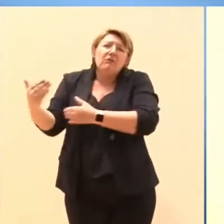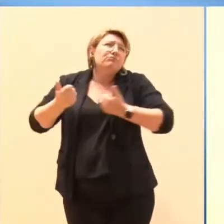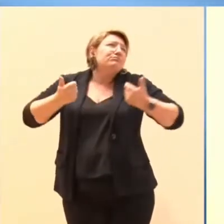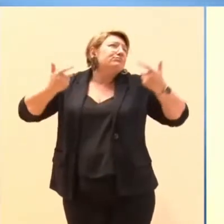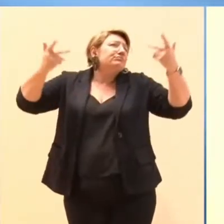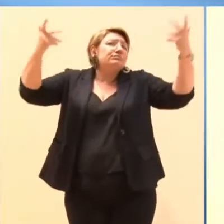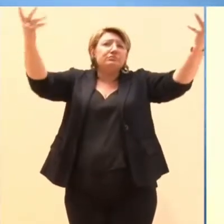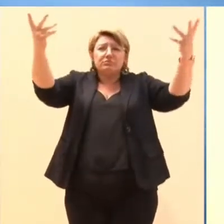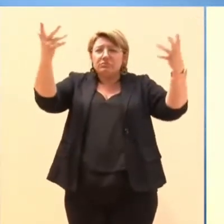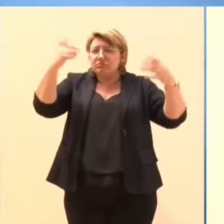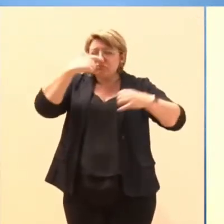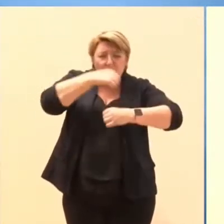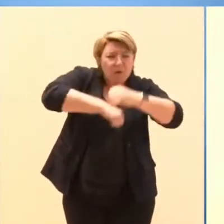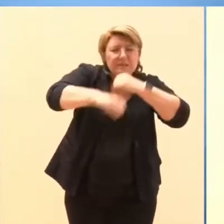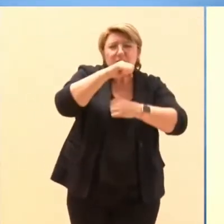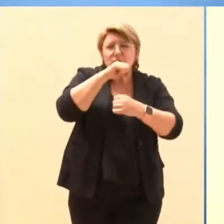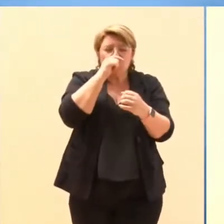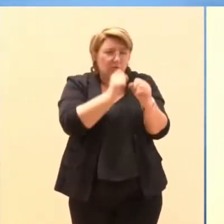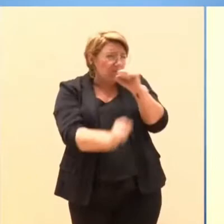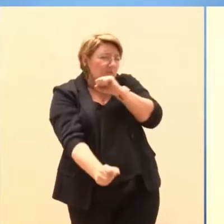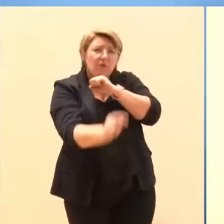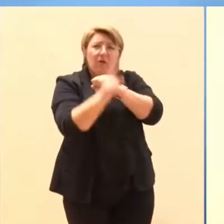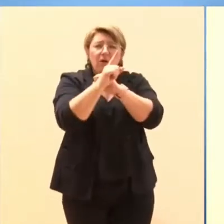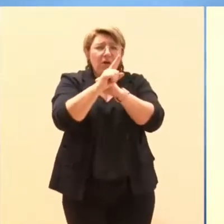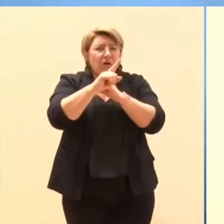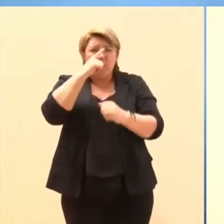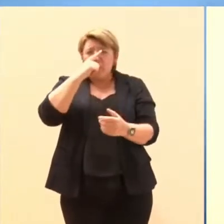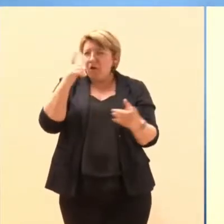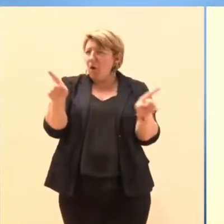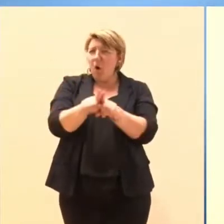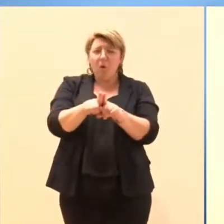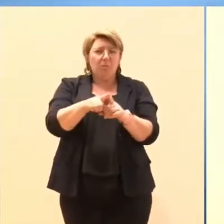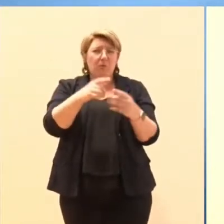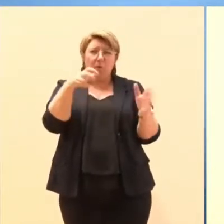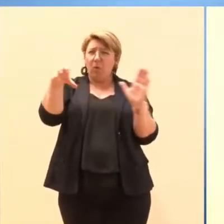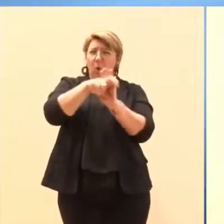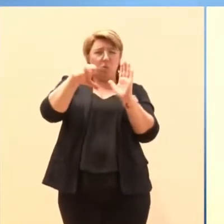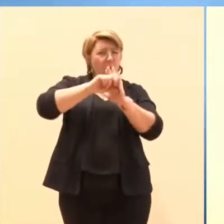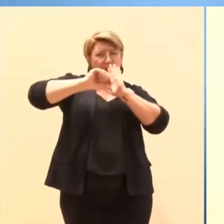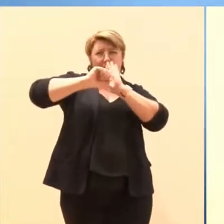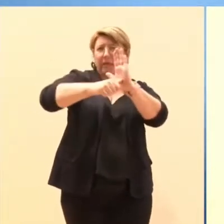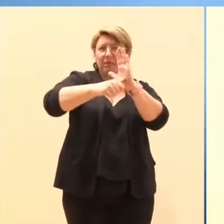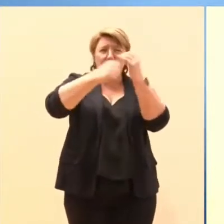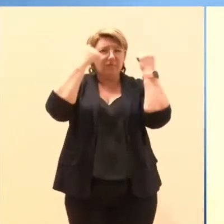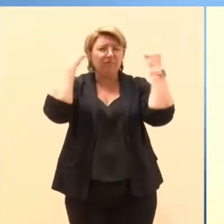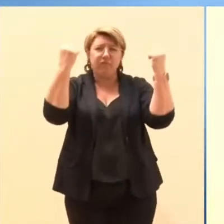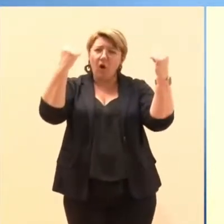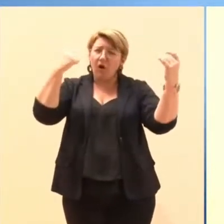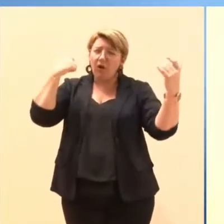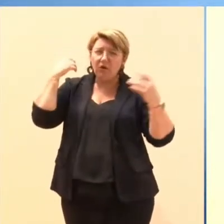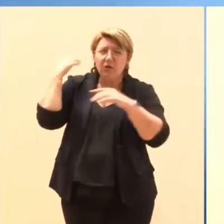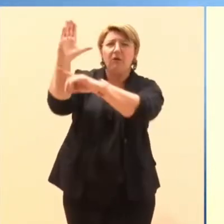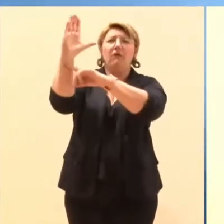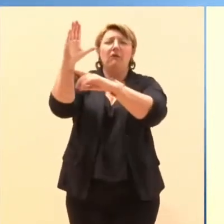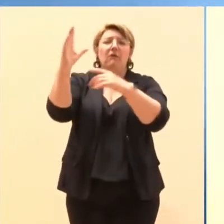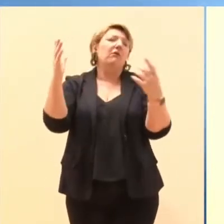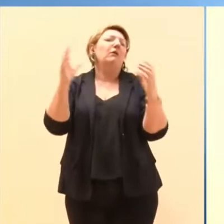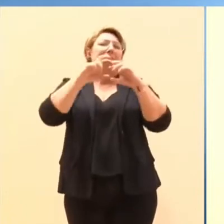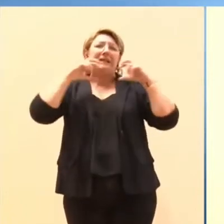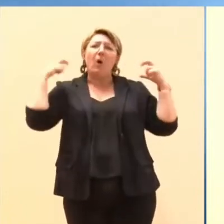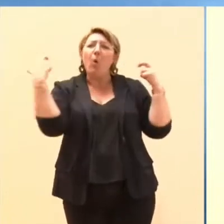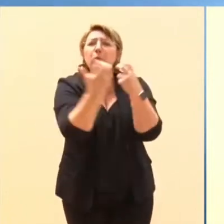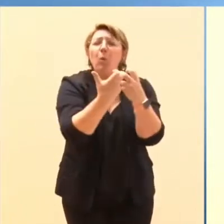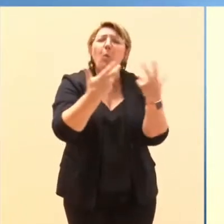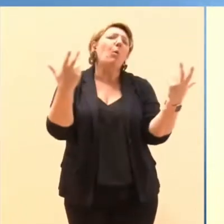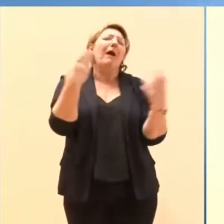si différentes marquent à jamais le sol de Grenoble. Depuis le synchrotron jusqu'à la MC2, en passant par